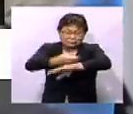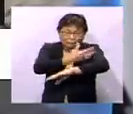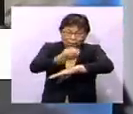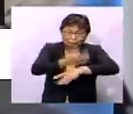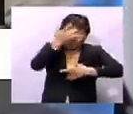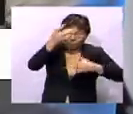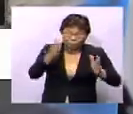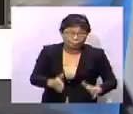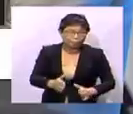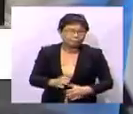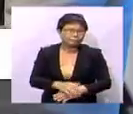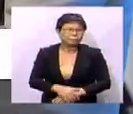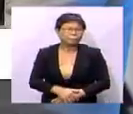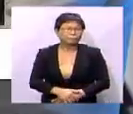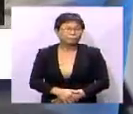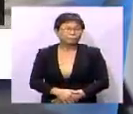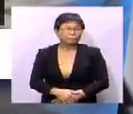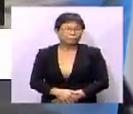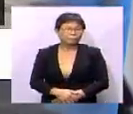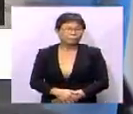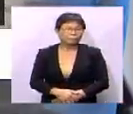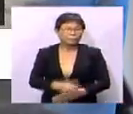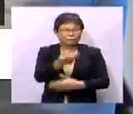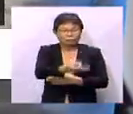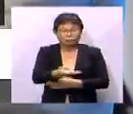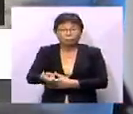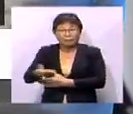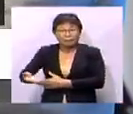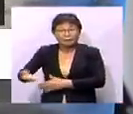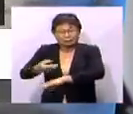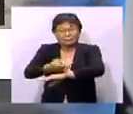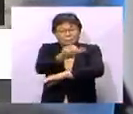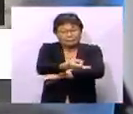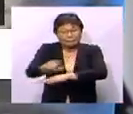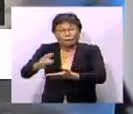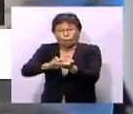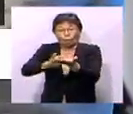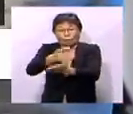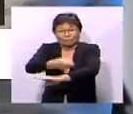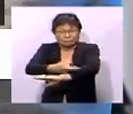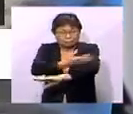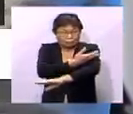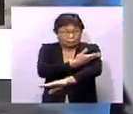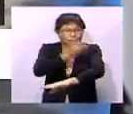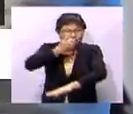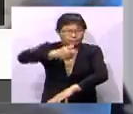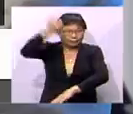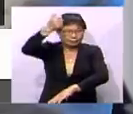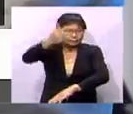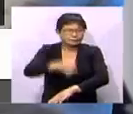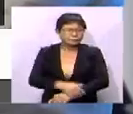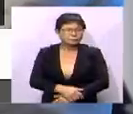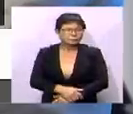medical attention. And a facility right here in Johor Bahru. That is why